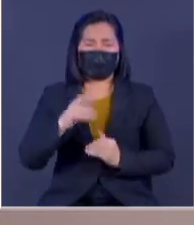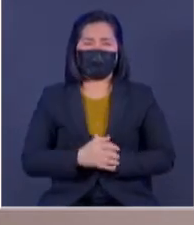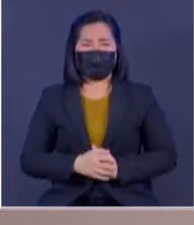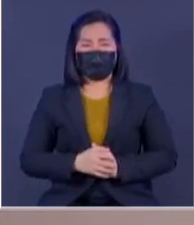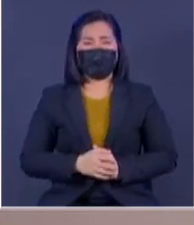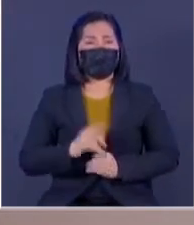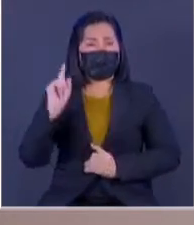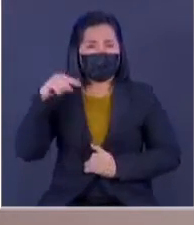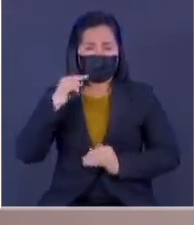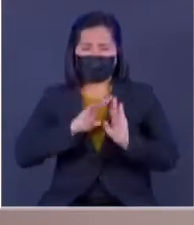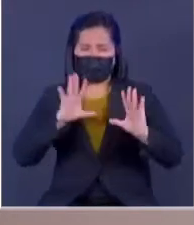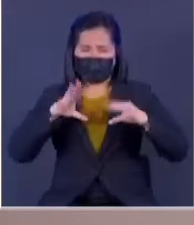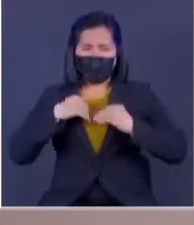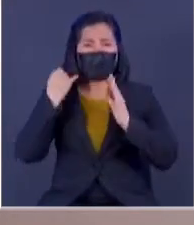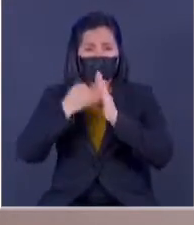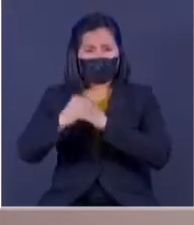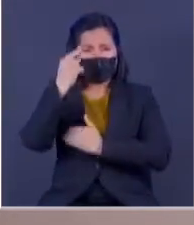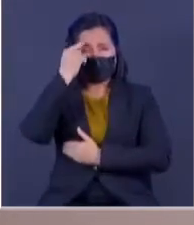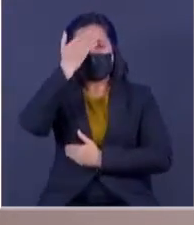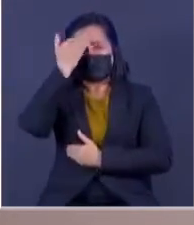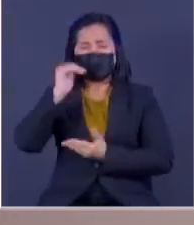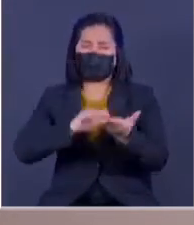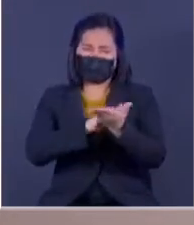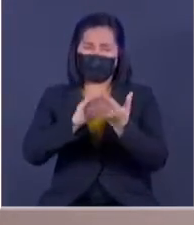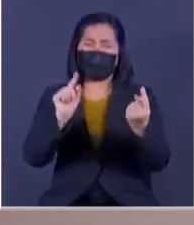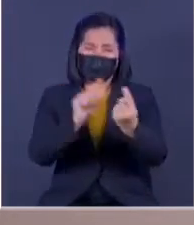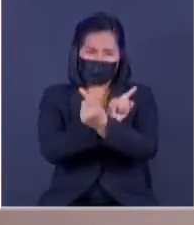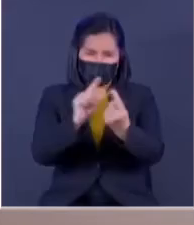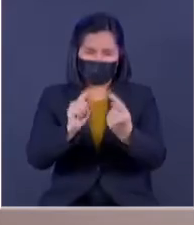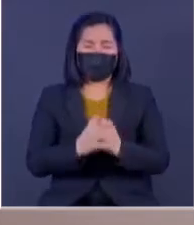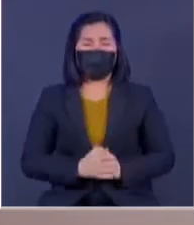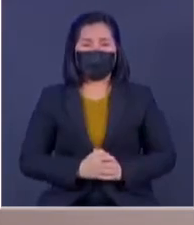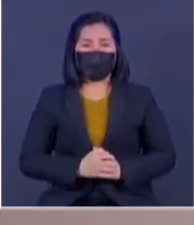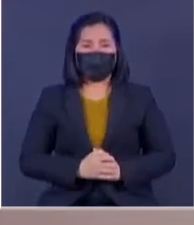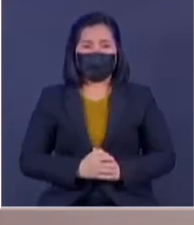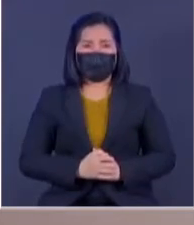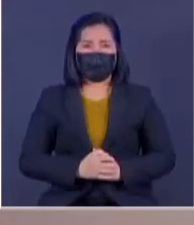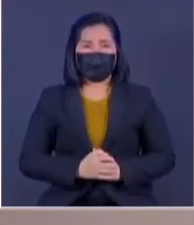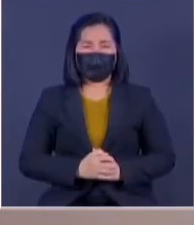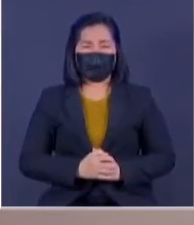ซึ่งนางเอกสาวก็ได้ยอมรับผิดที่คิดน้อยแล้วก็ได้ฝากขอโทษทุกคนเกี่ยวกับเรื่องนี้ด้วยค่ะ